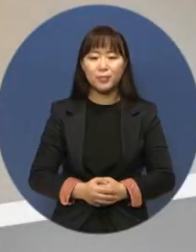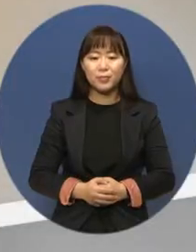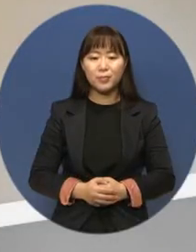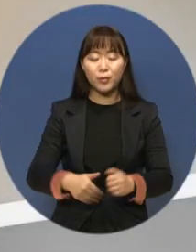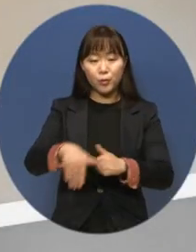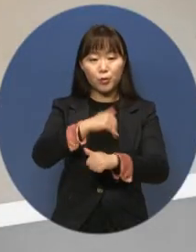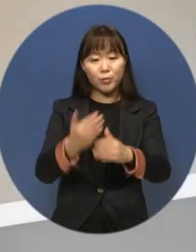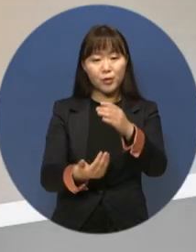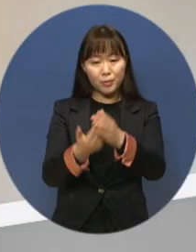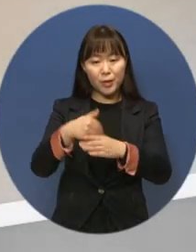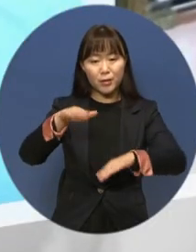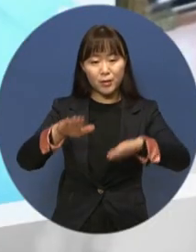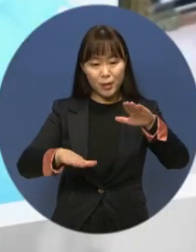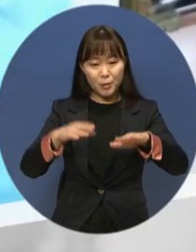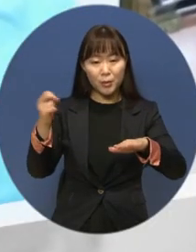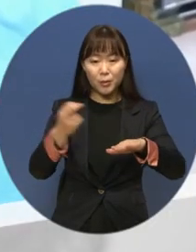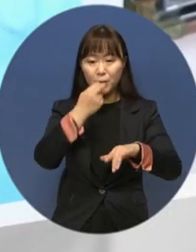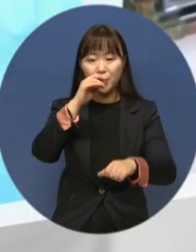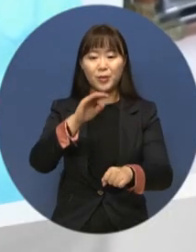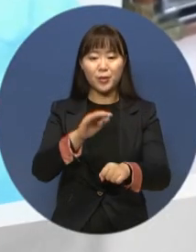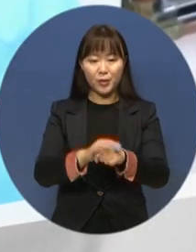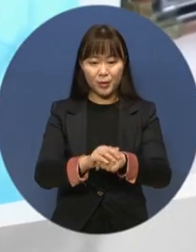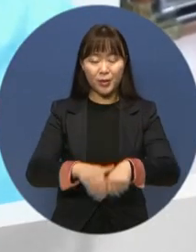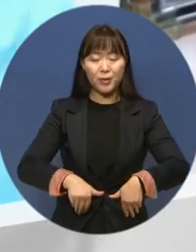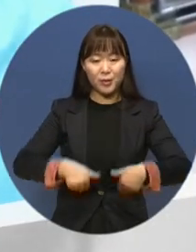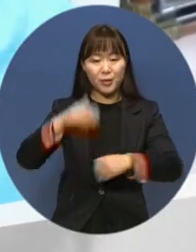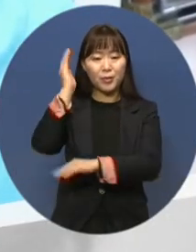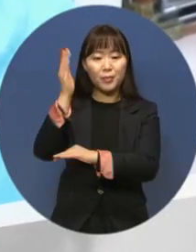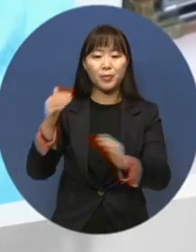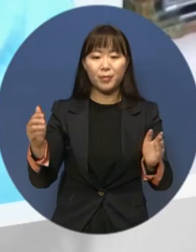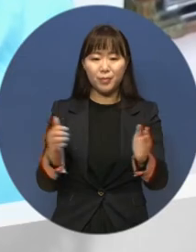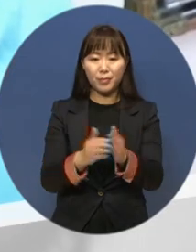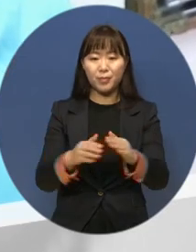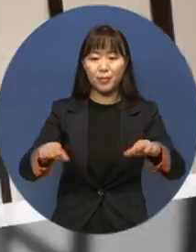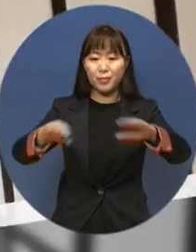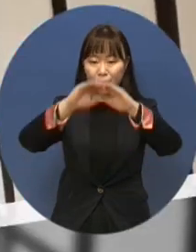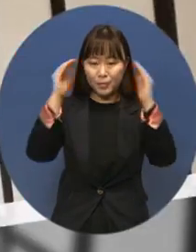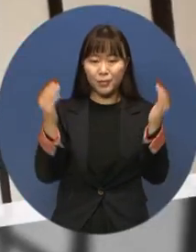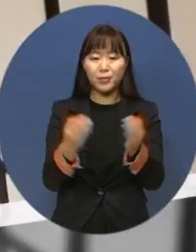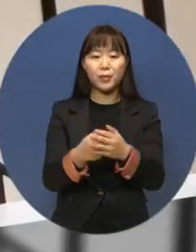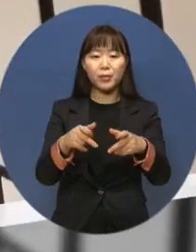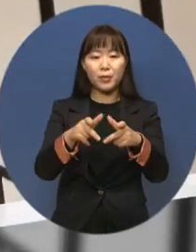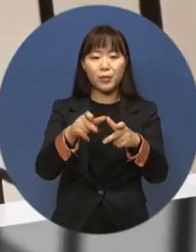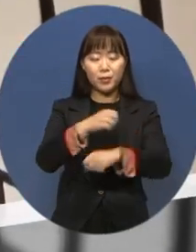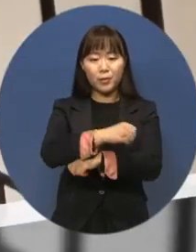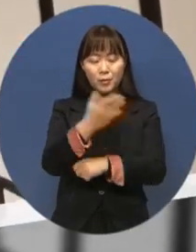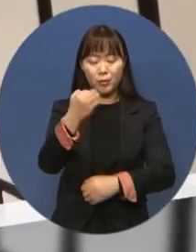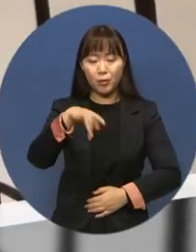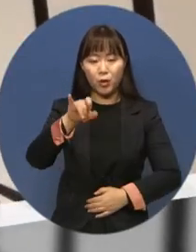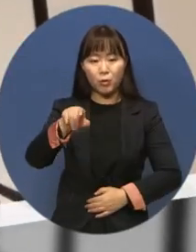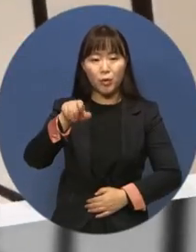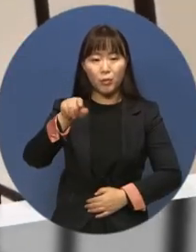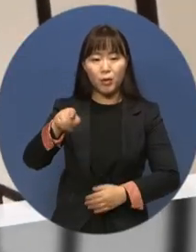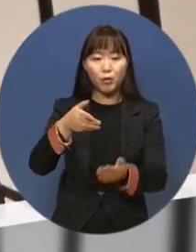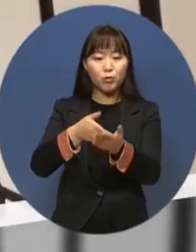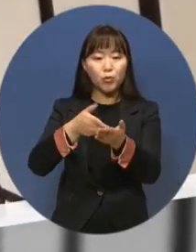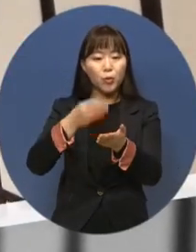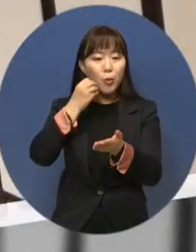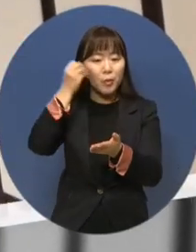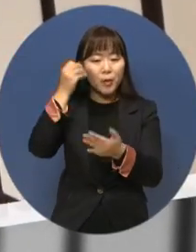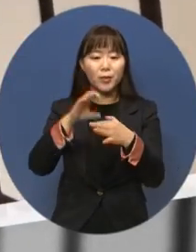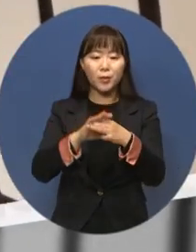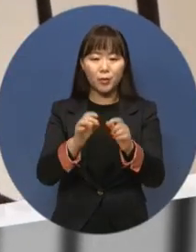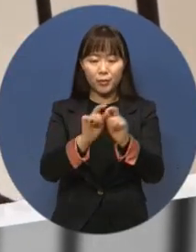우리 주변에서 일어나는 불공정한 사례부터 억울한 사연, 따뜻한 미담까지 장애인신문과